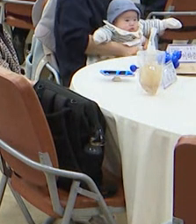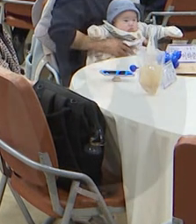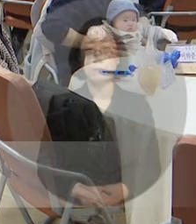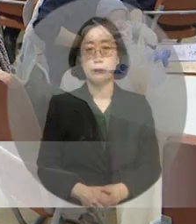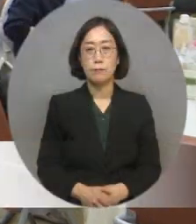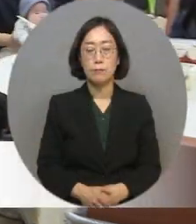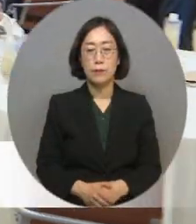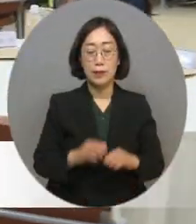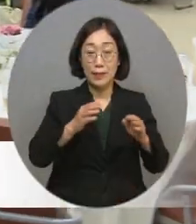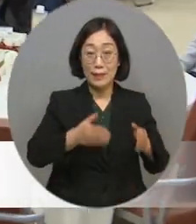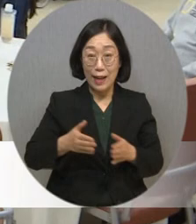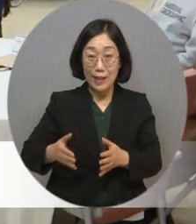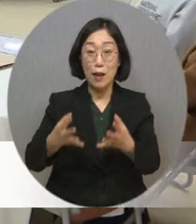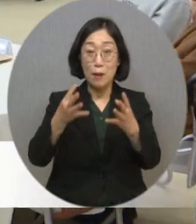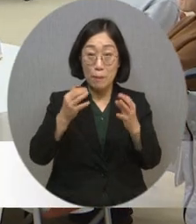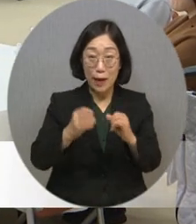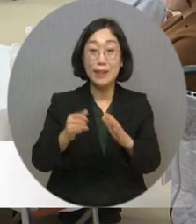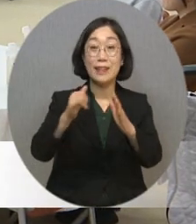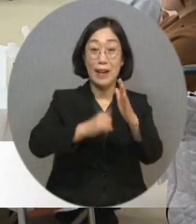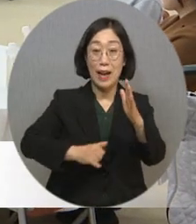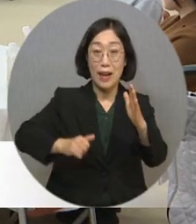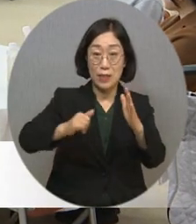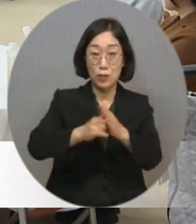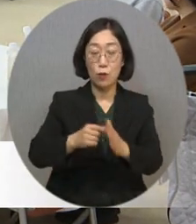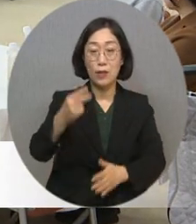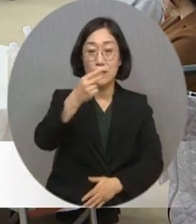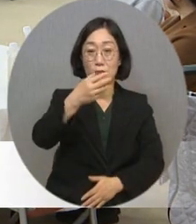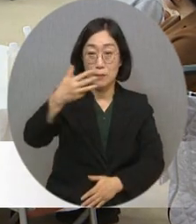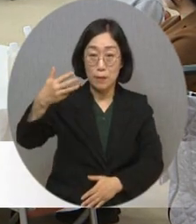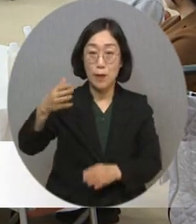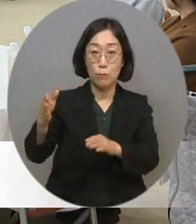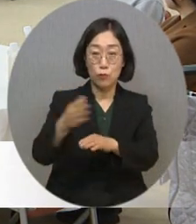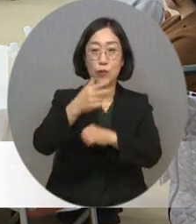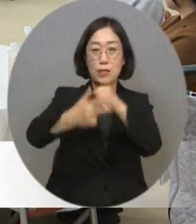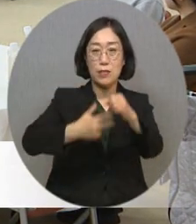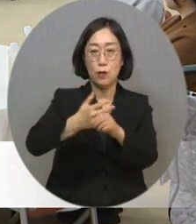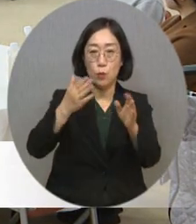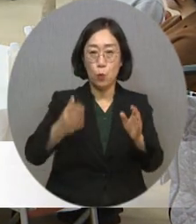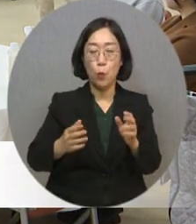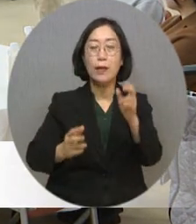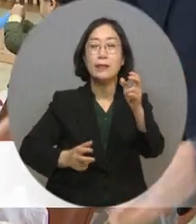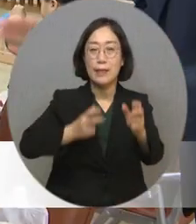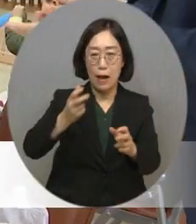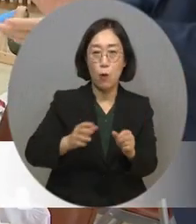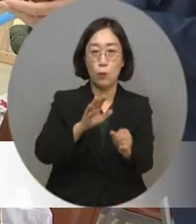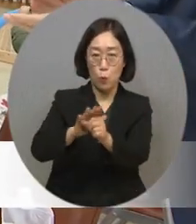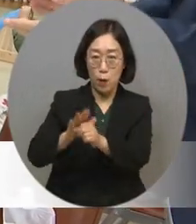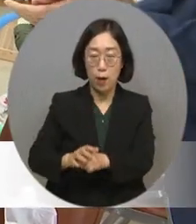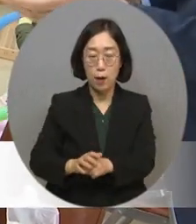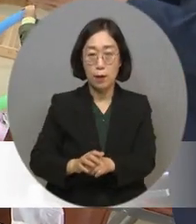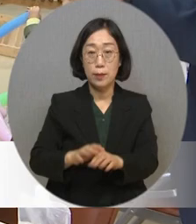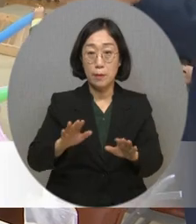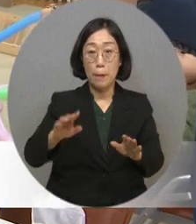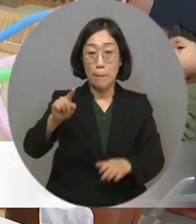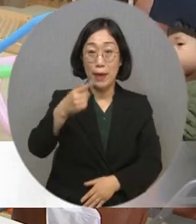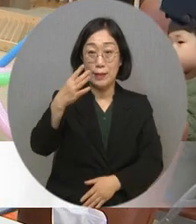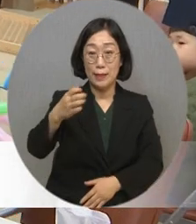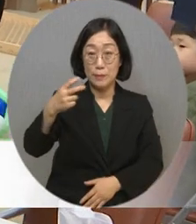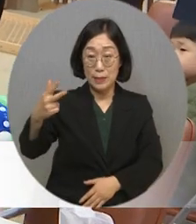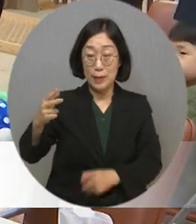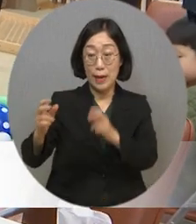다둥이 꿈 키움 사업은 지난 2018년을 시작으로 7년째 추진 중이며 올해까지 총 147개